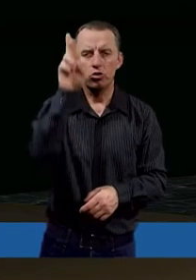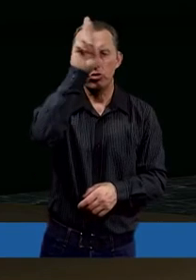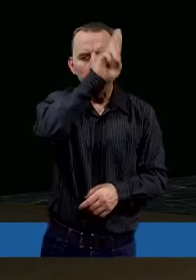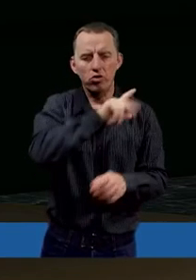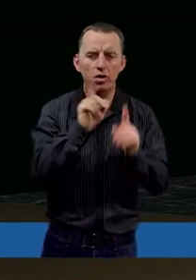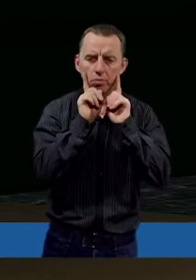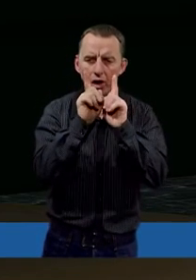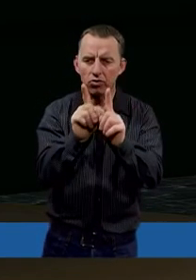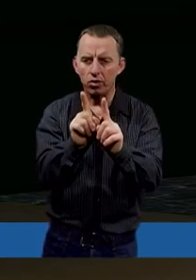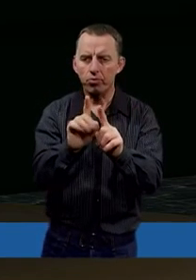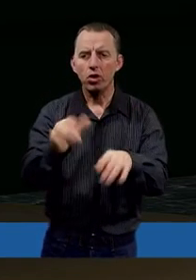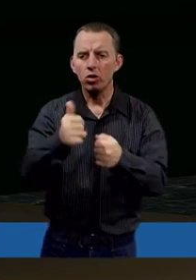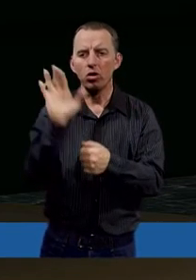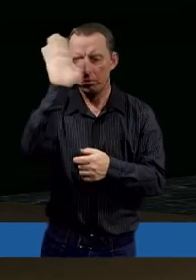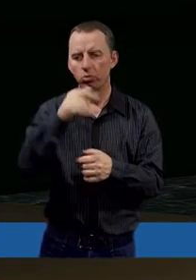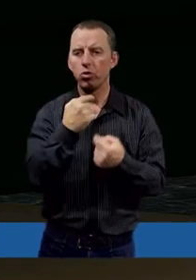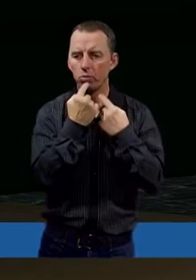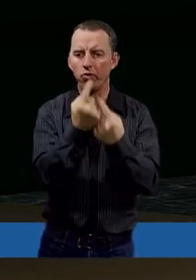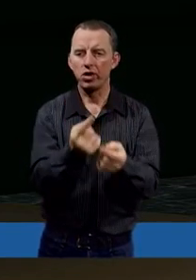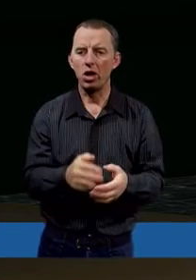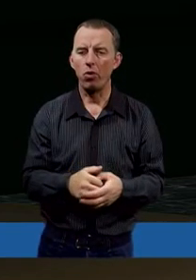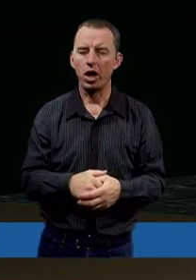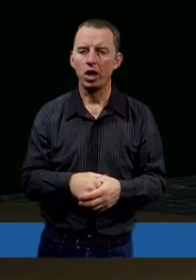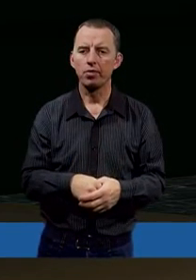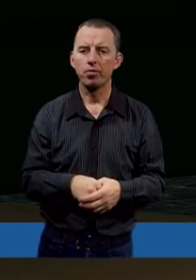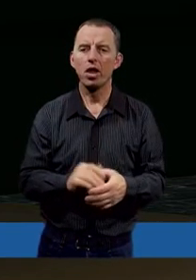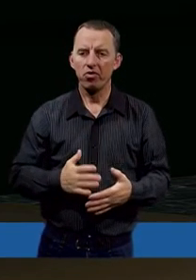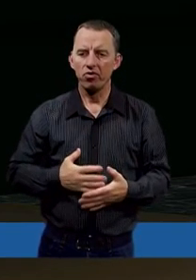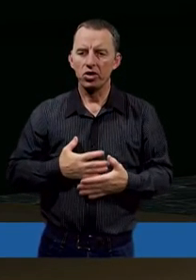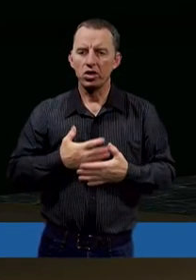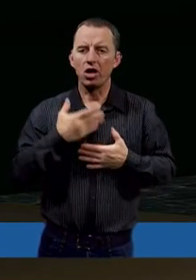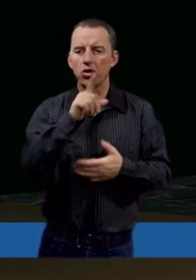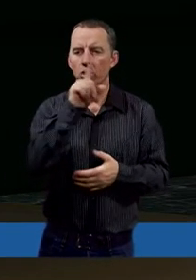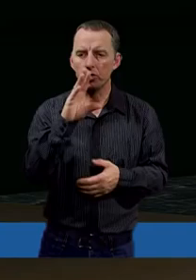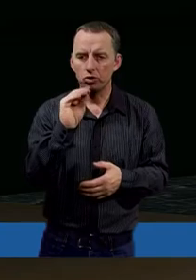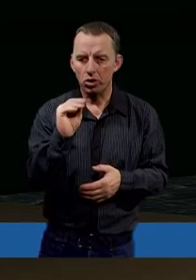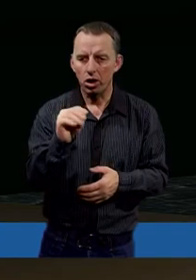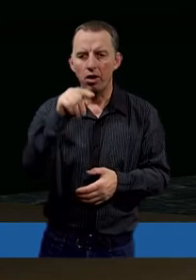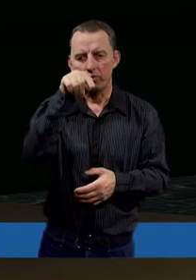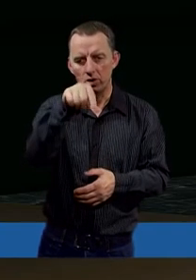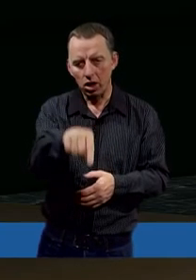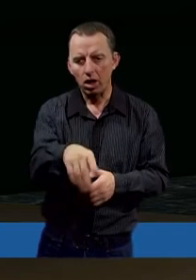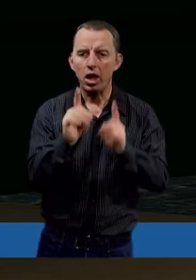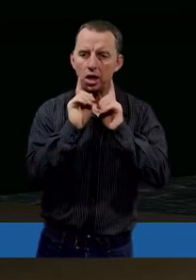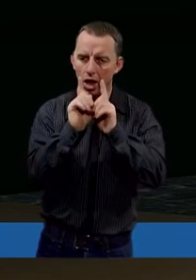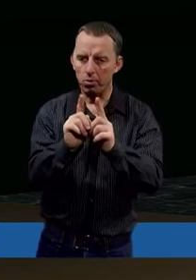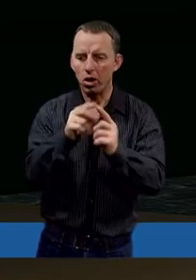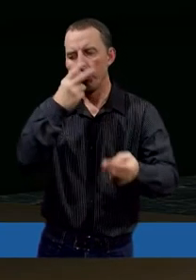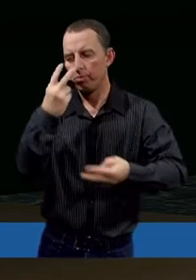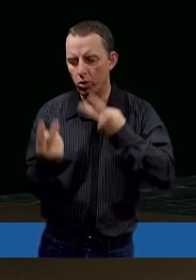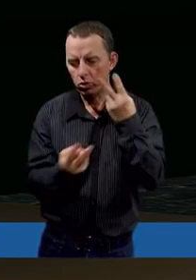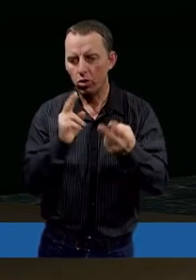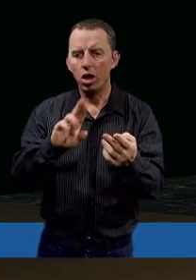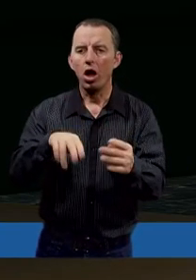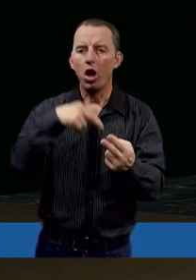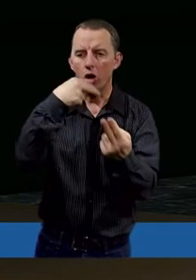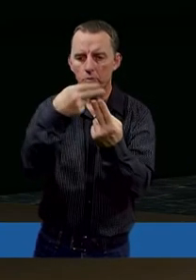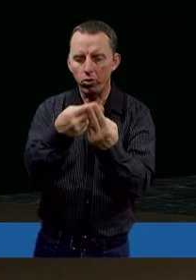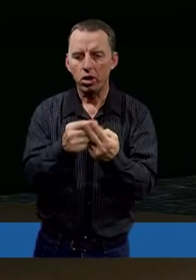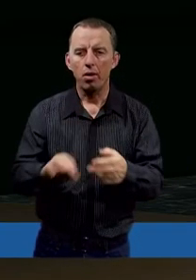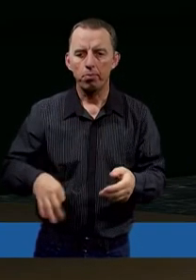rzeczywistość, w jaki sposób Pan Bóg ją widzi. I mi się wydaje, że wtedy, kiedy człowiek naprawdę poszukuje odpowiedzi, to Pan